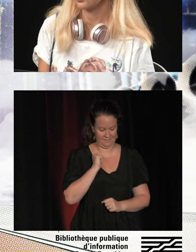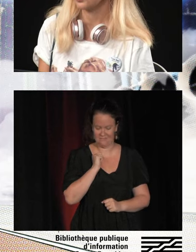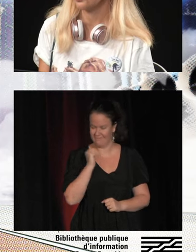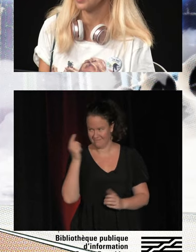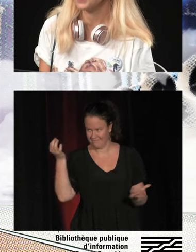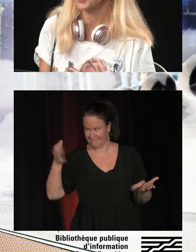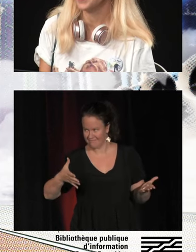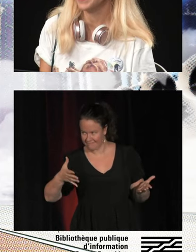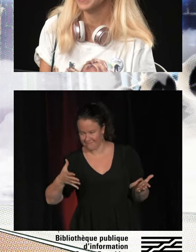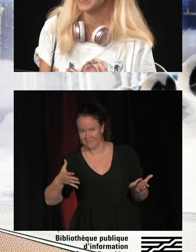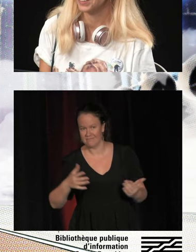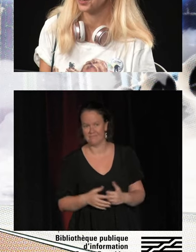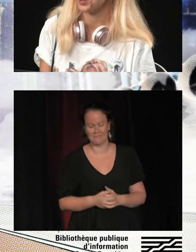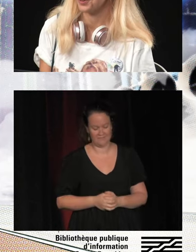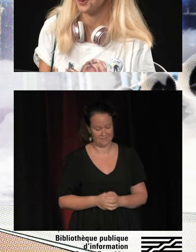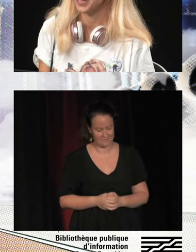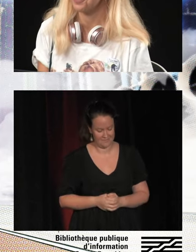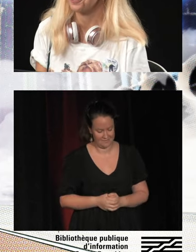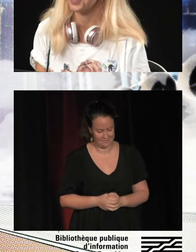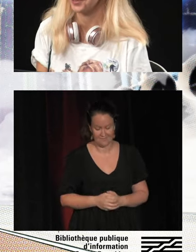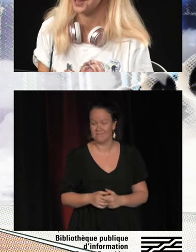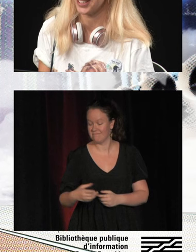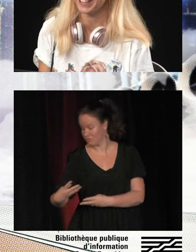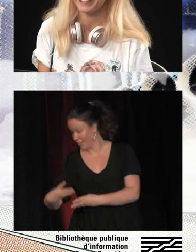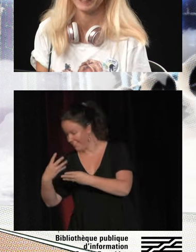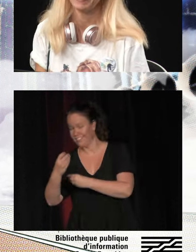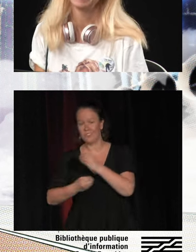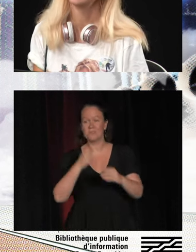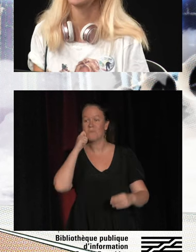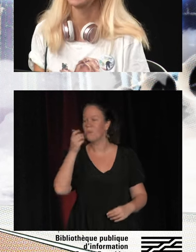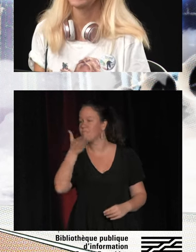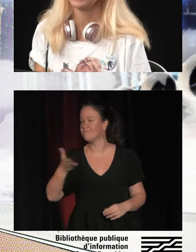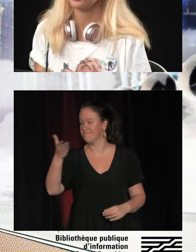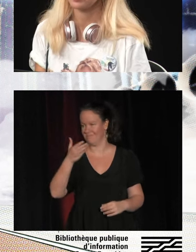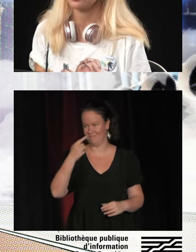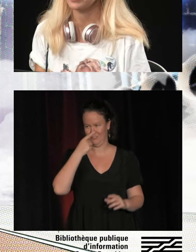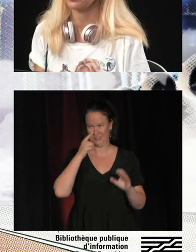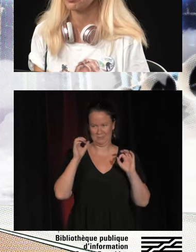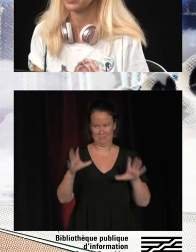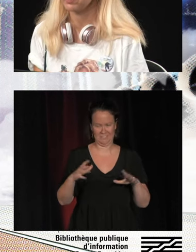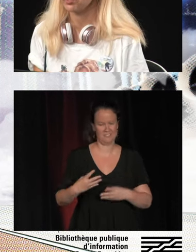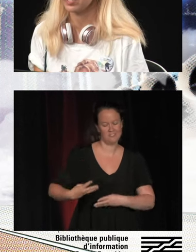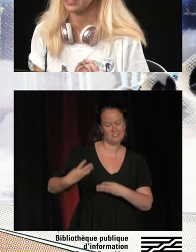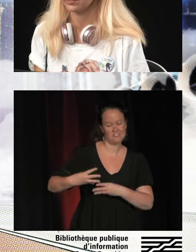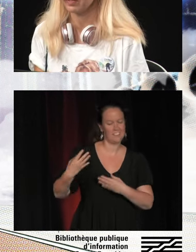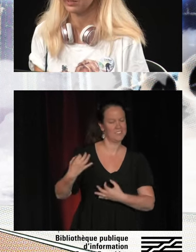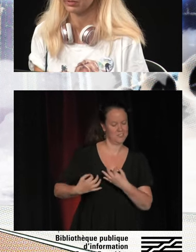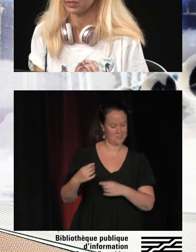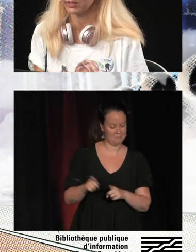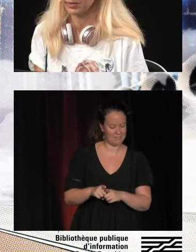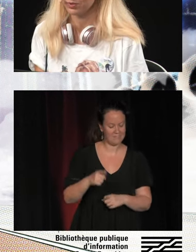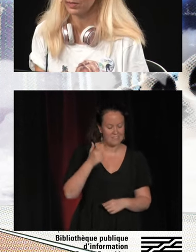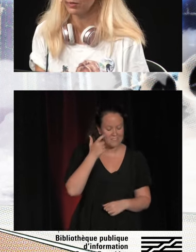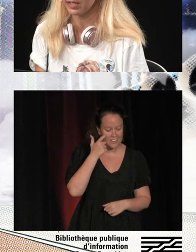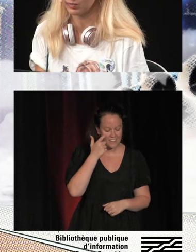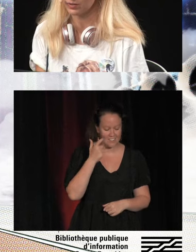Je vois que ce soit en live ou que ce soit en réalité. Je vois que le chat est toujours en train de me... Regarde, tu vas être